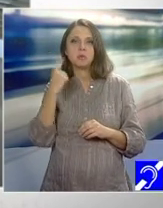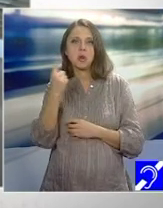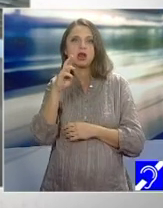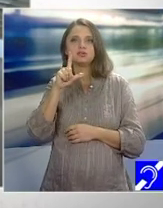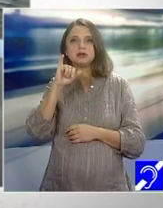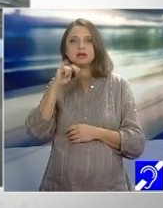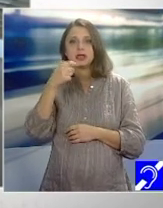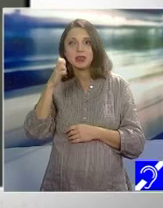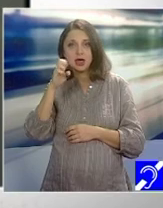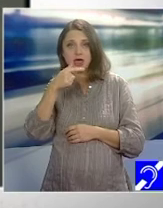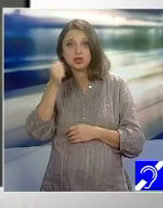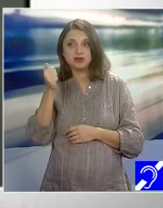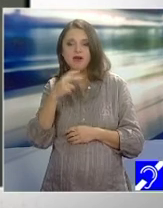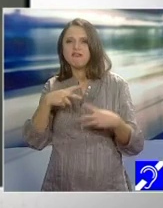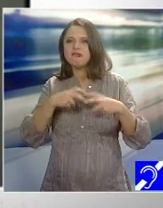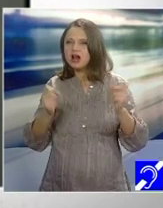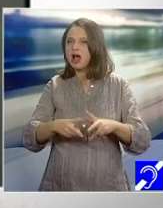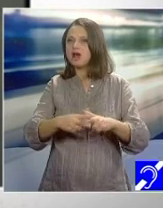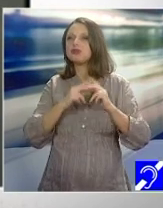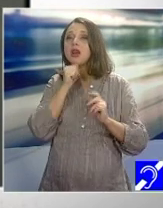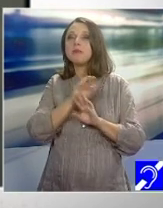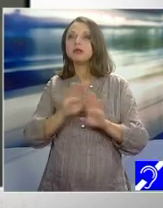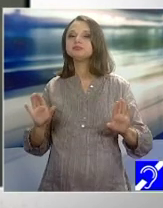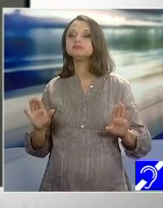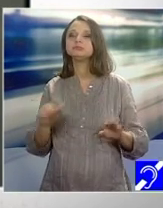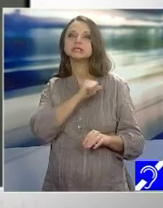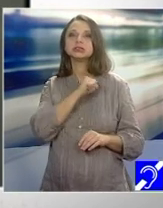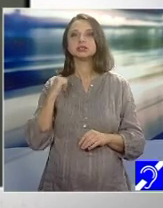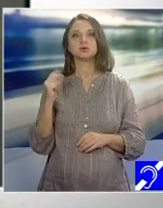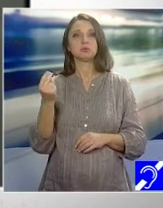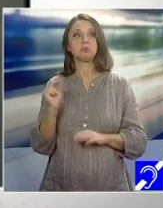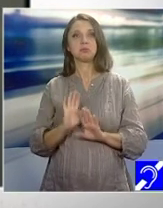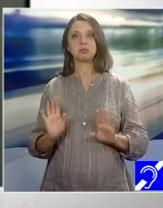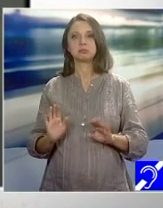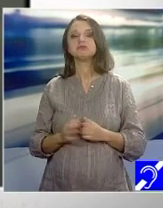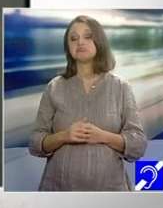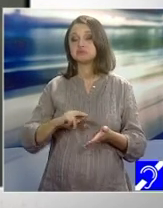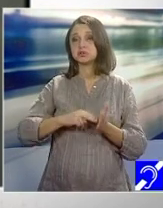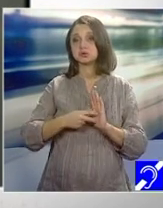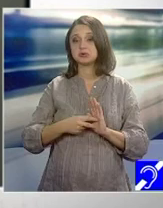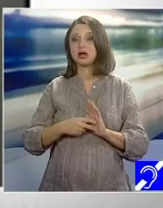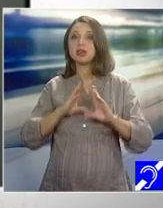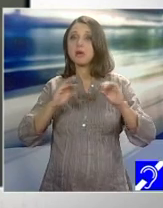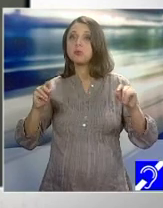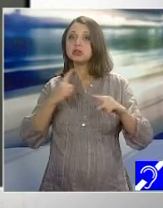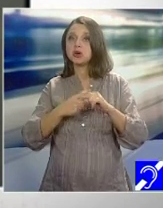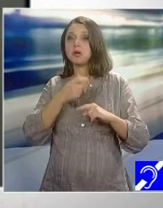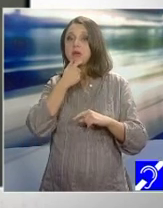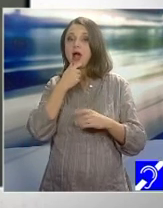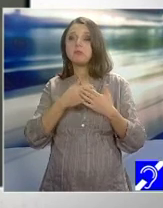părinților, familiei sau altor persoane însoțitoare, și călătoresc de mai multe ori pe an pentru